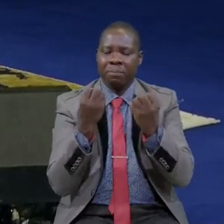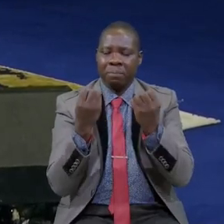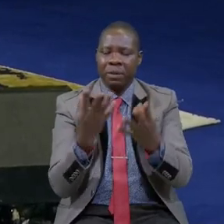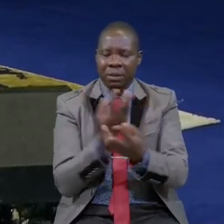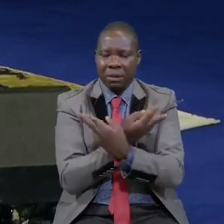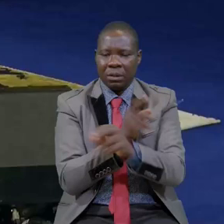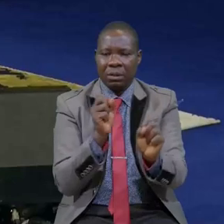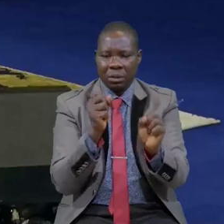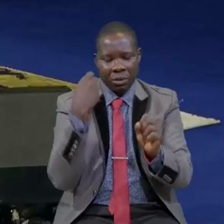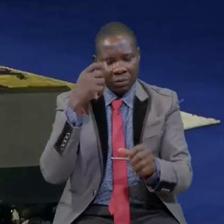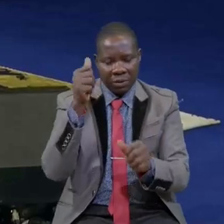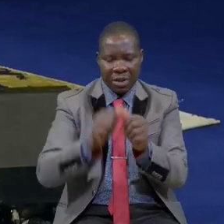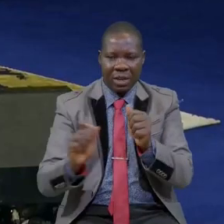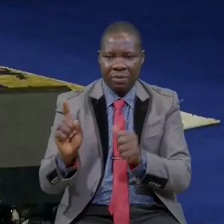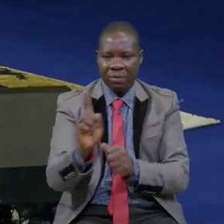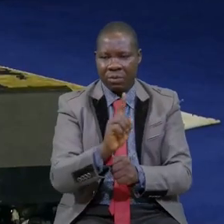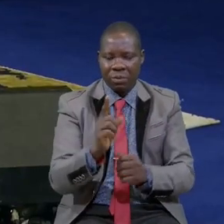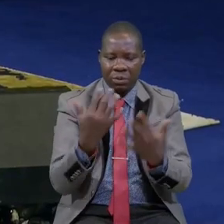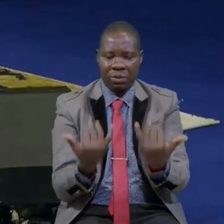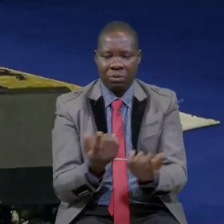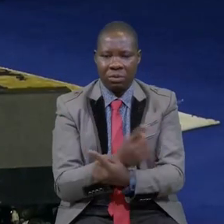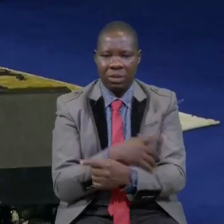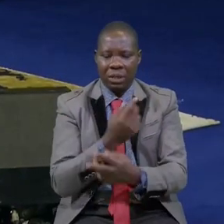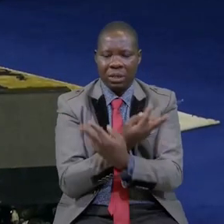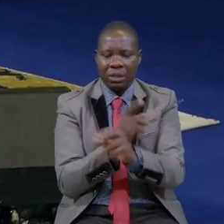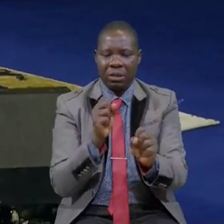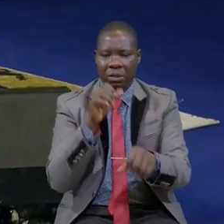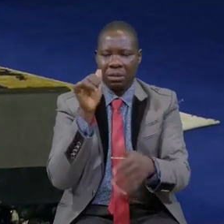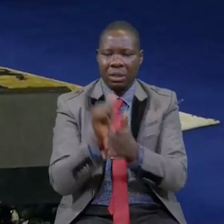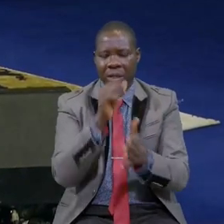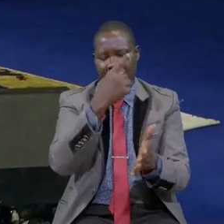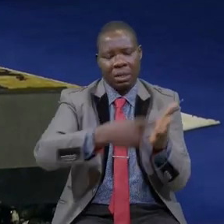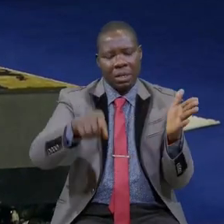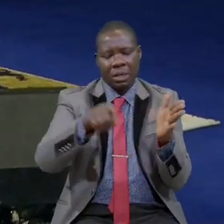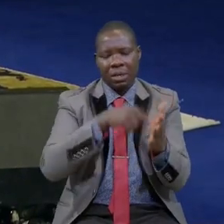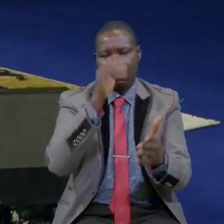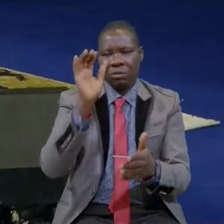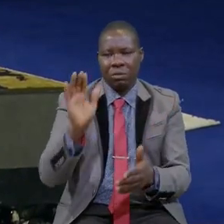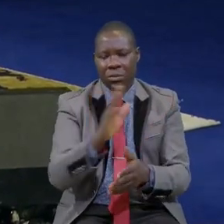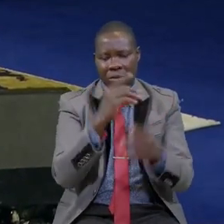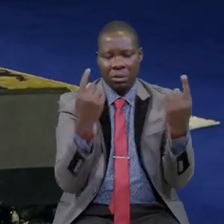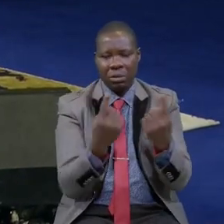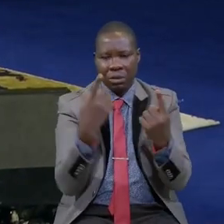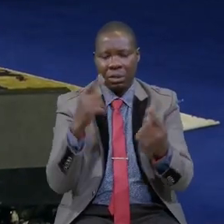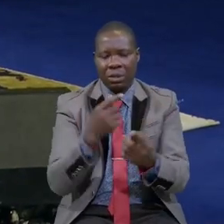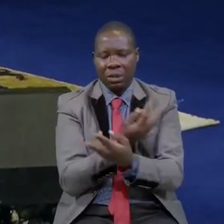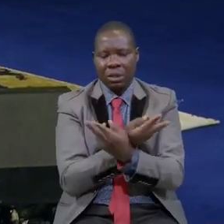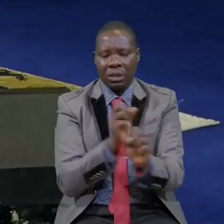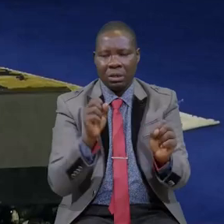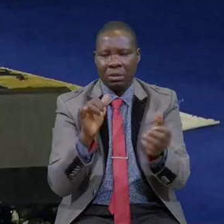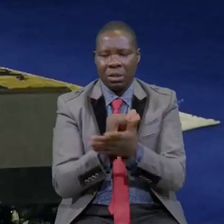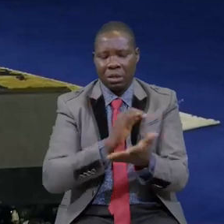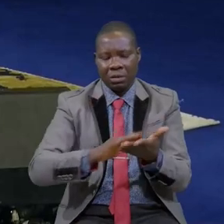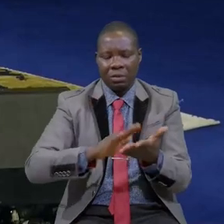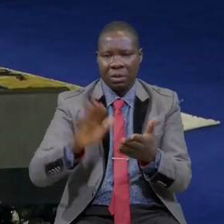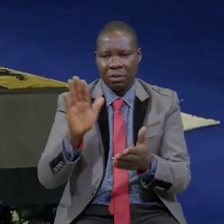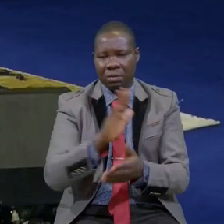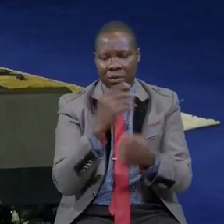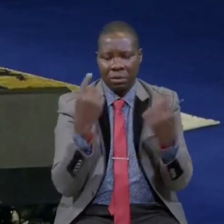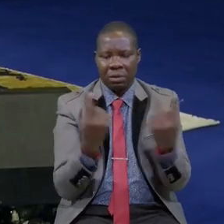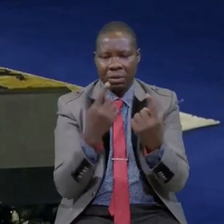ce soir. La rédemption qui annule tes péchés. La rédemption qui pardonne tes péchés. La rédemption